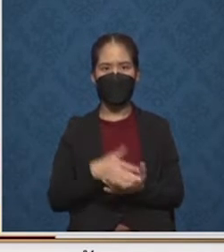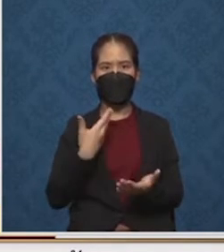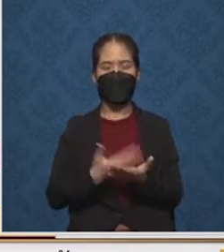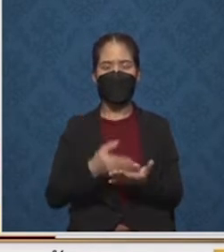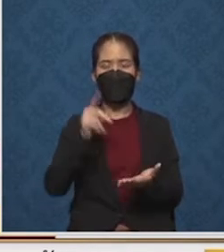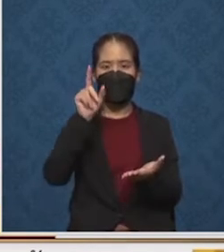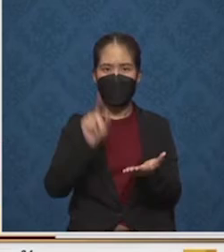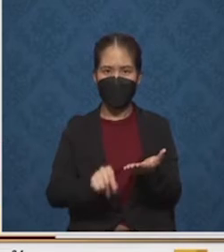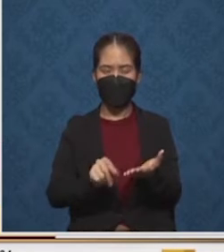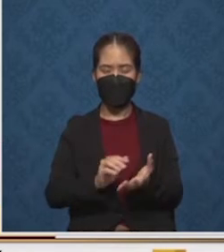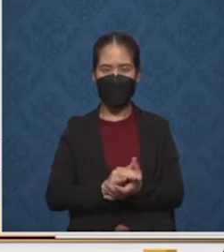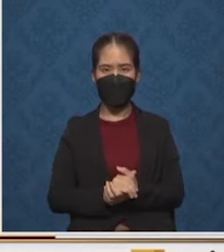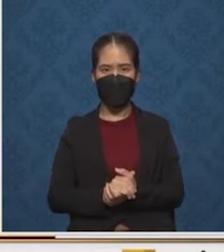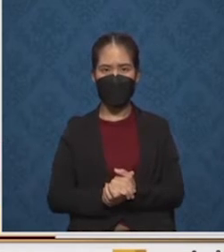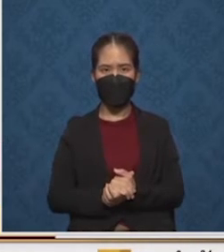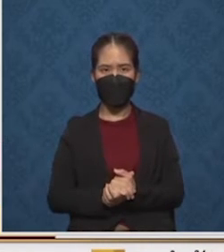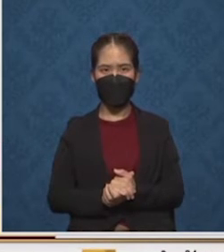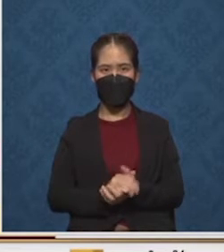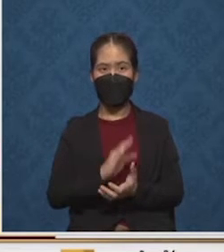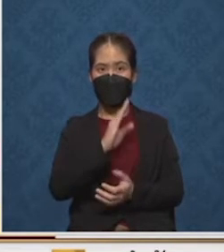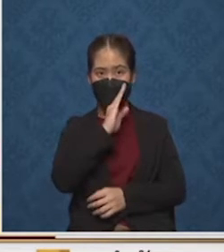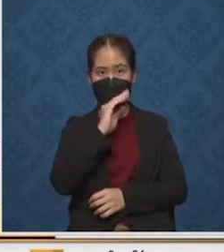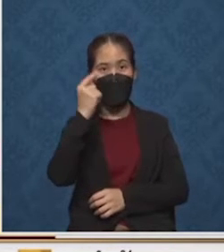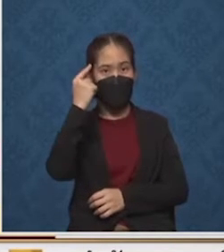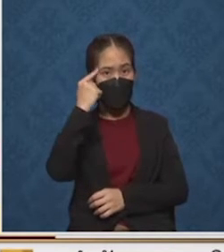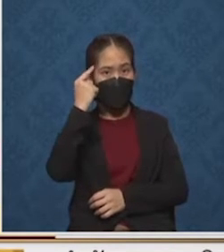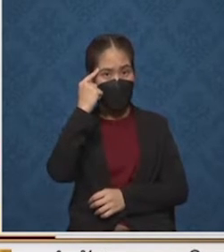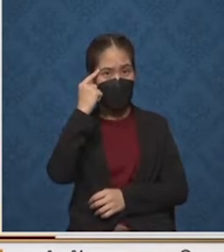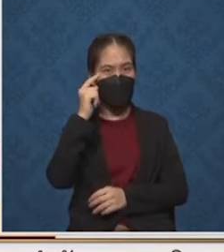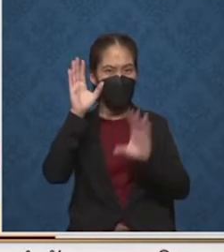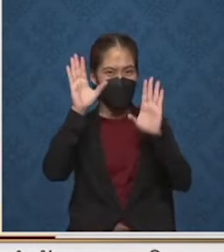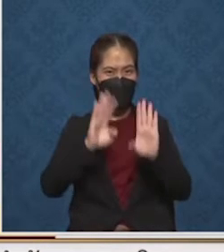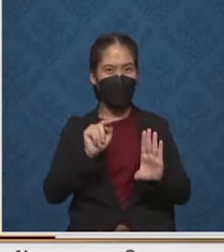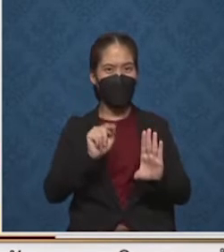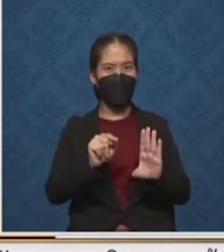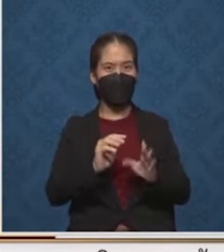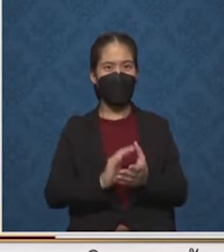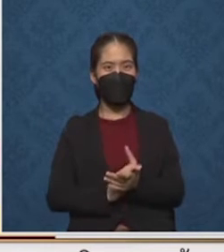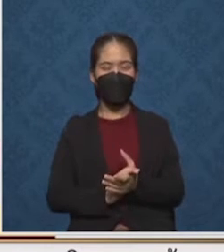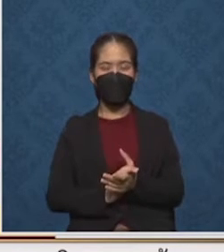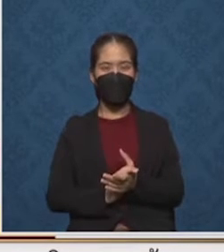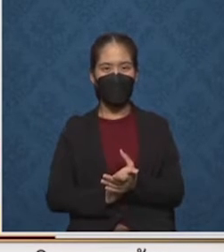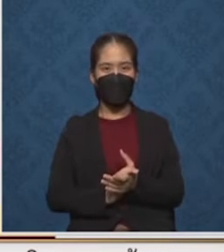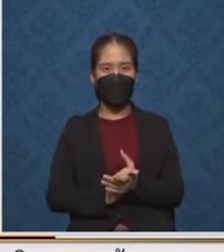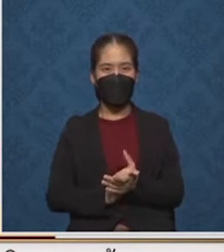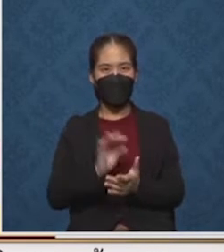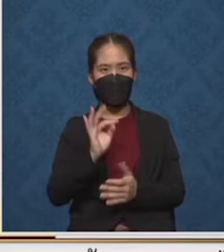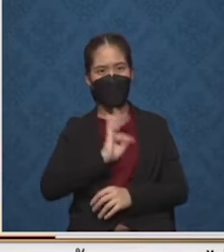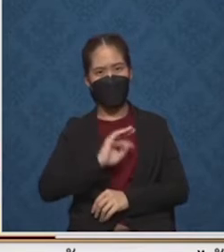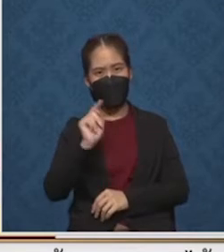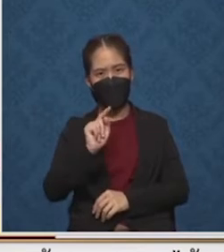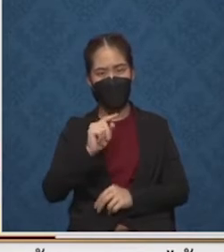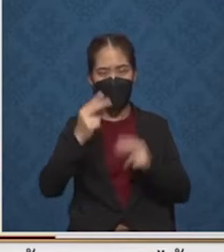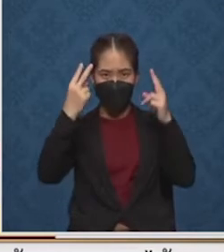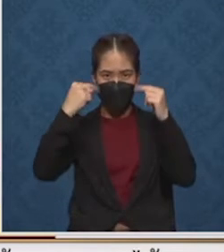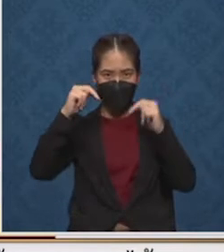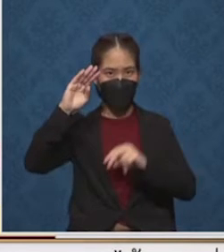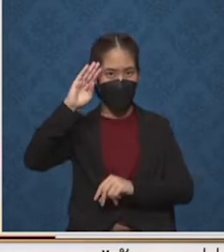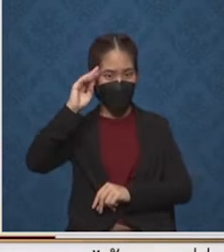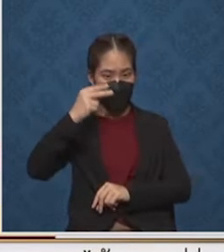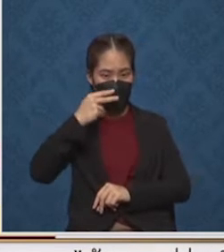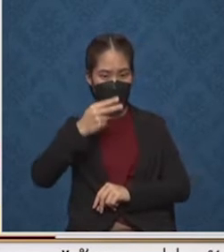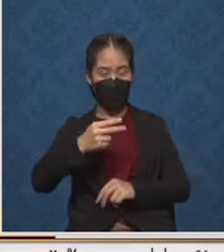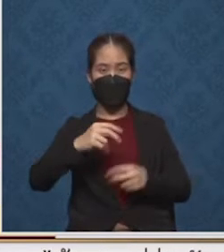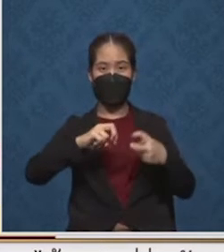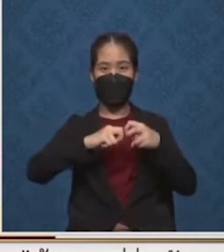ถูกนะคะคิดอย่างนี้น่ะมันสำหรับพลเอกประยุทธ์จันทร์โอชาที่เห็นความทุกข์